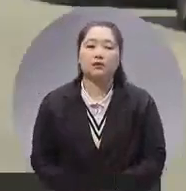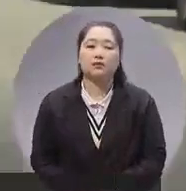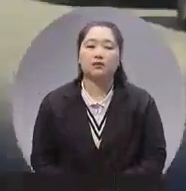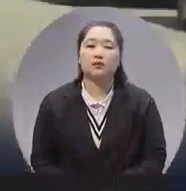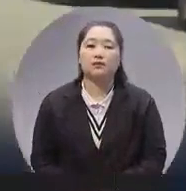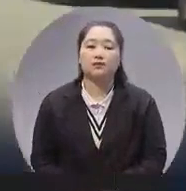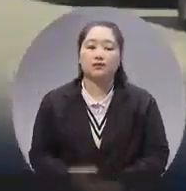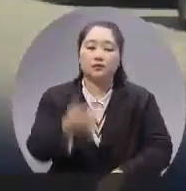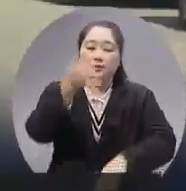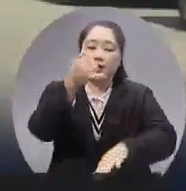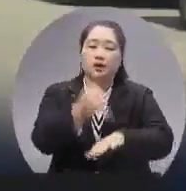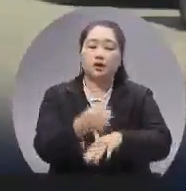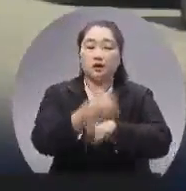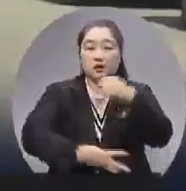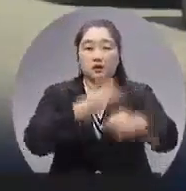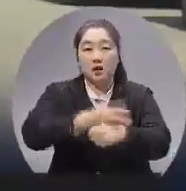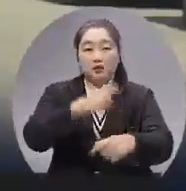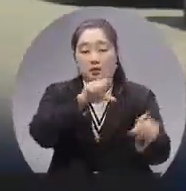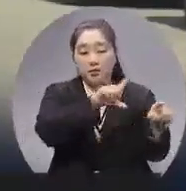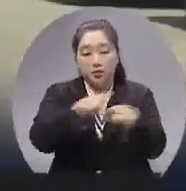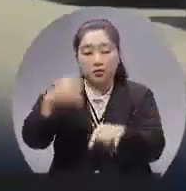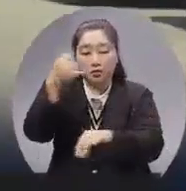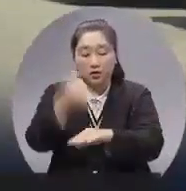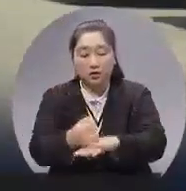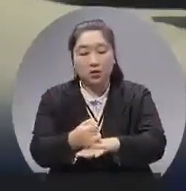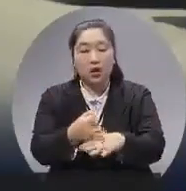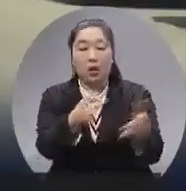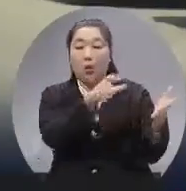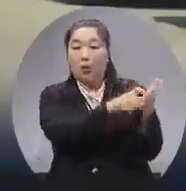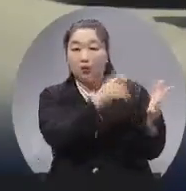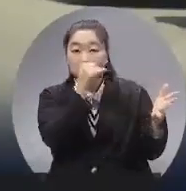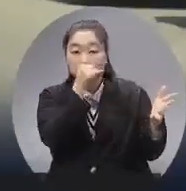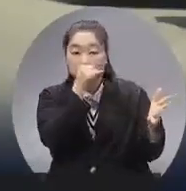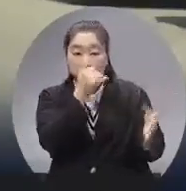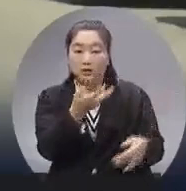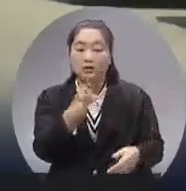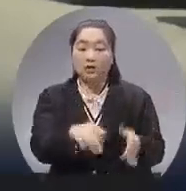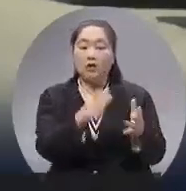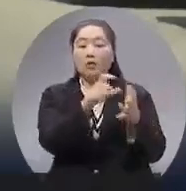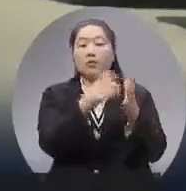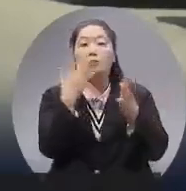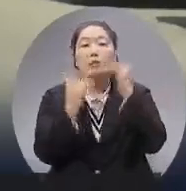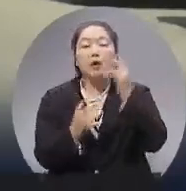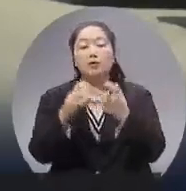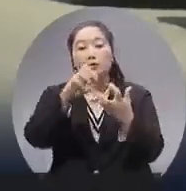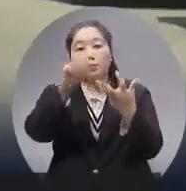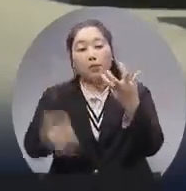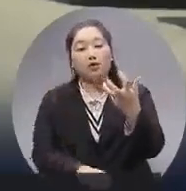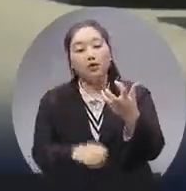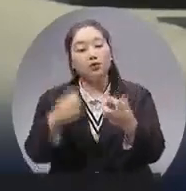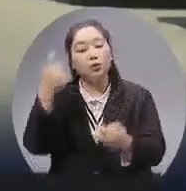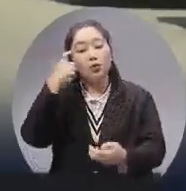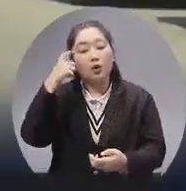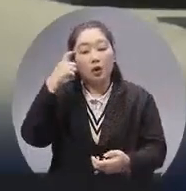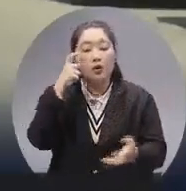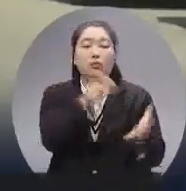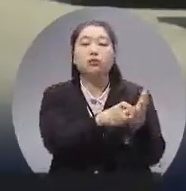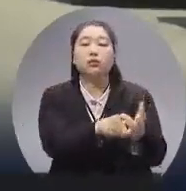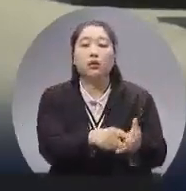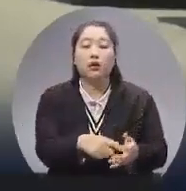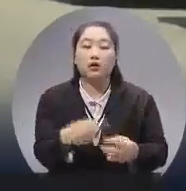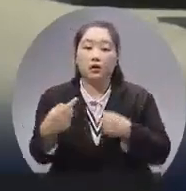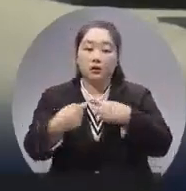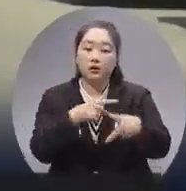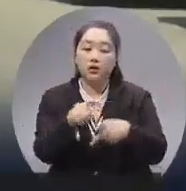평균치가 최저 가격이라는 것이 분명히 자구상으로 다 명시가 되어 있는데 그 명시된 부분이 빠지고 어떻게 돼서 그 80%라는 얘기가